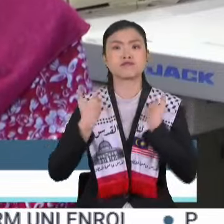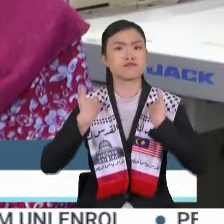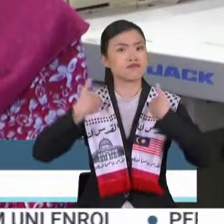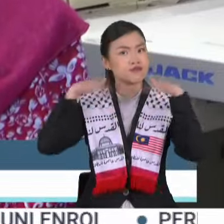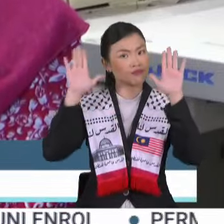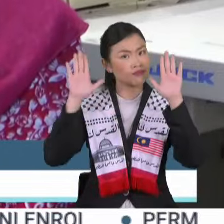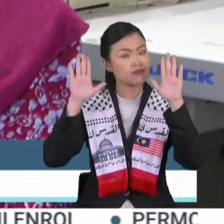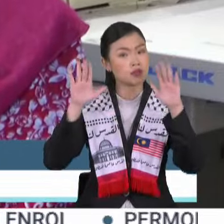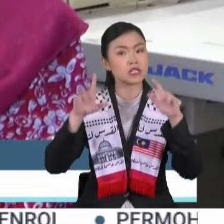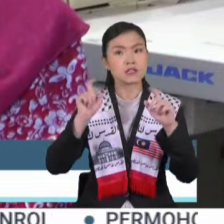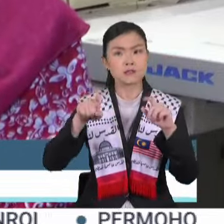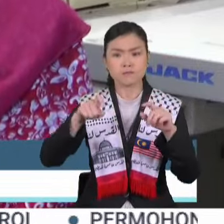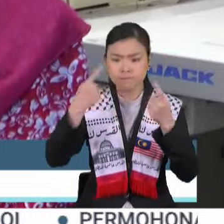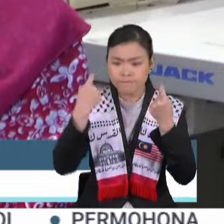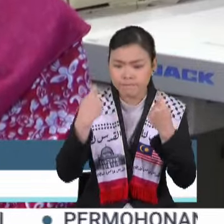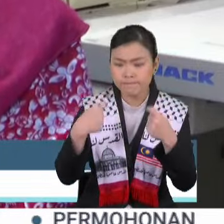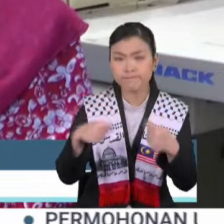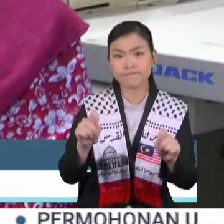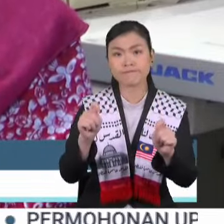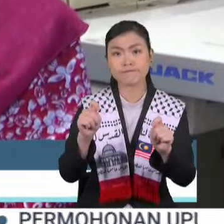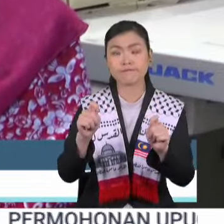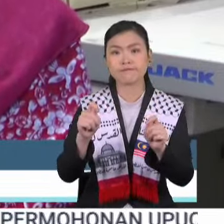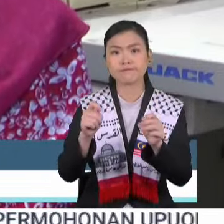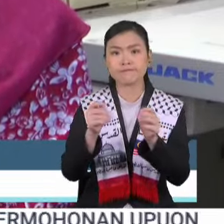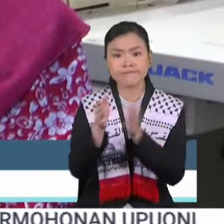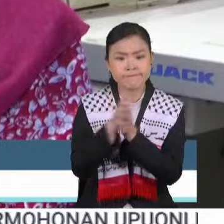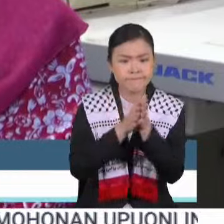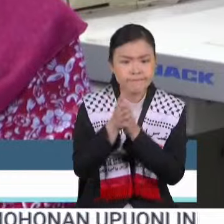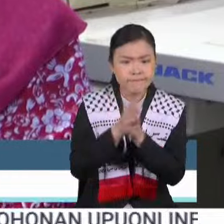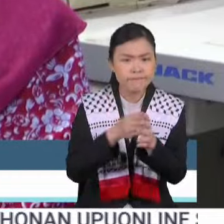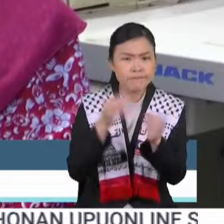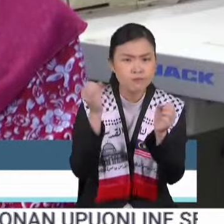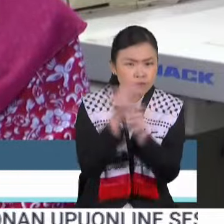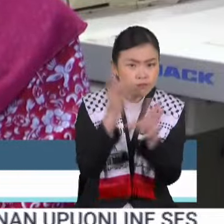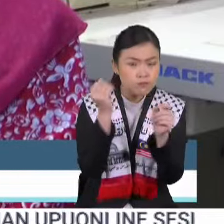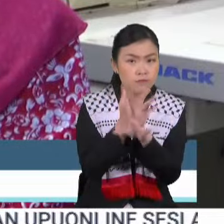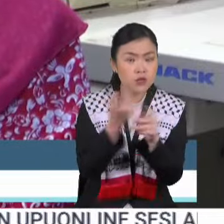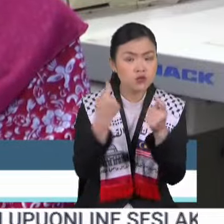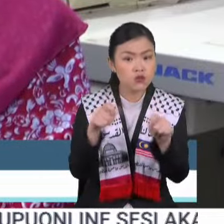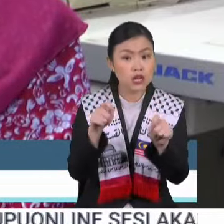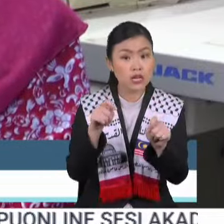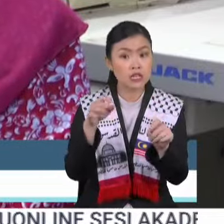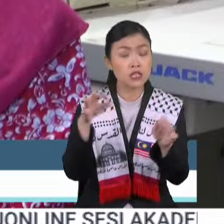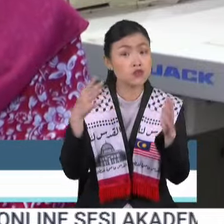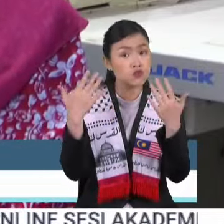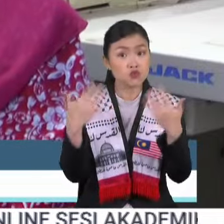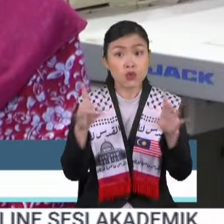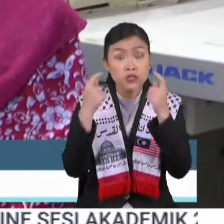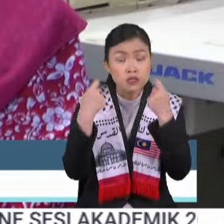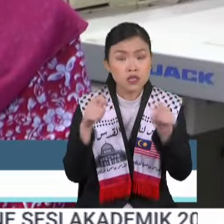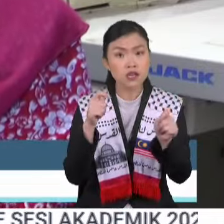Kita kena mencuba sesuatu. Bila kita mencuba sesuatu, kita rasa kepuasan pada diri itu ada.